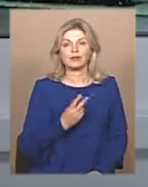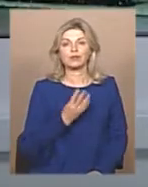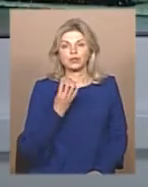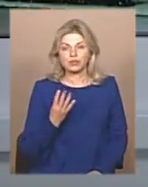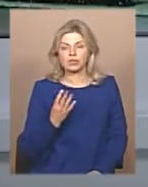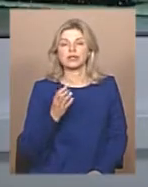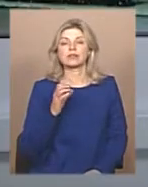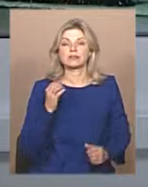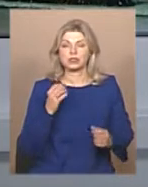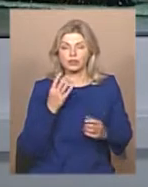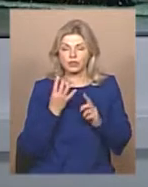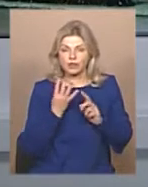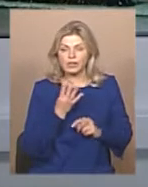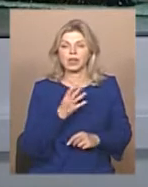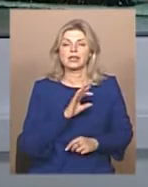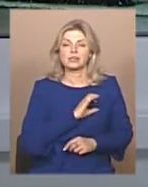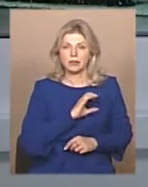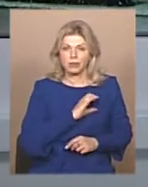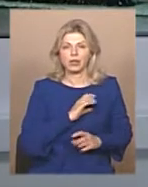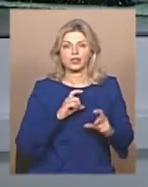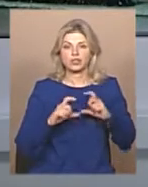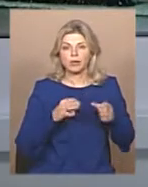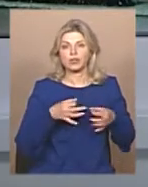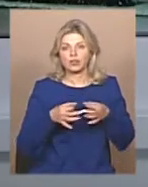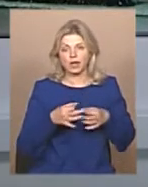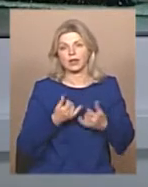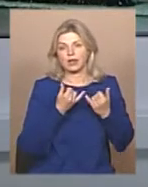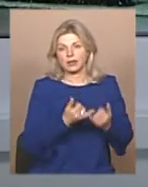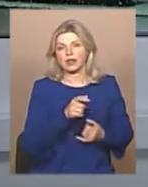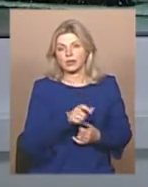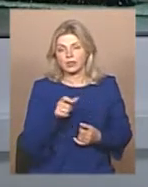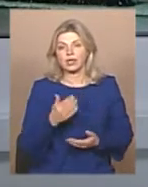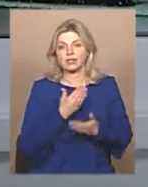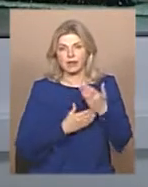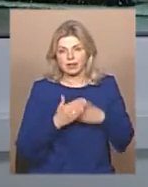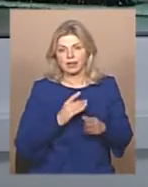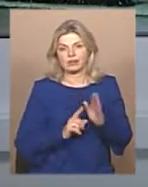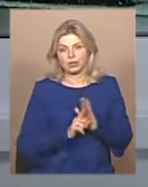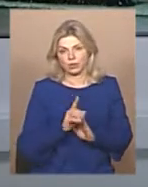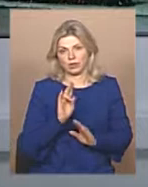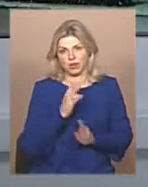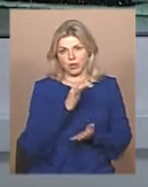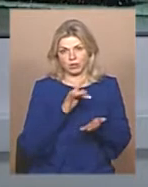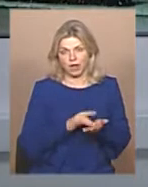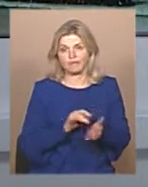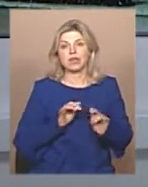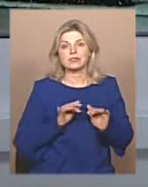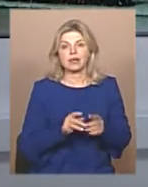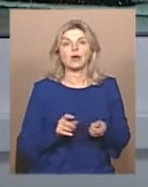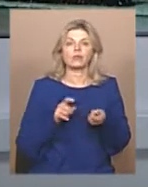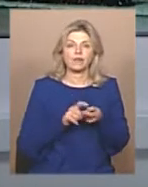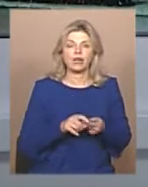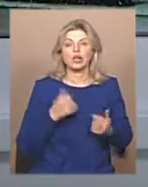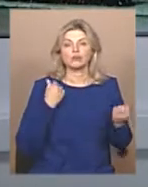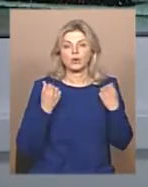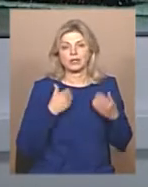24-та спартакіада шахів та шашок для людей з інвалідністю стартувала у Миколаєві. До заходу долучились